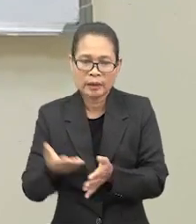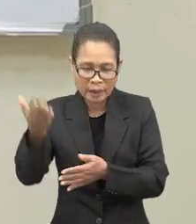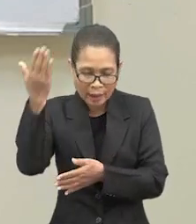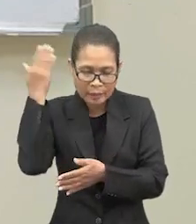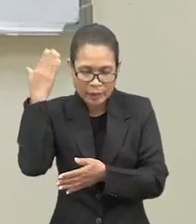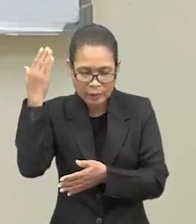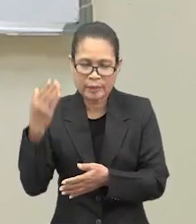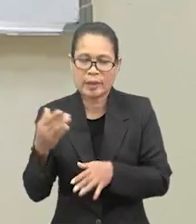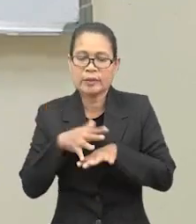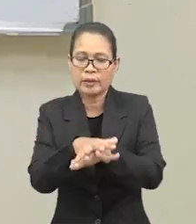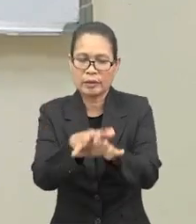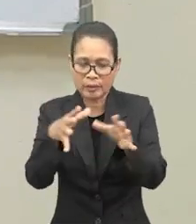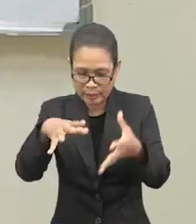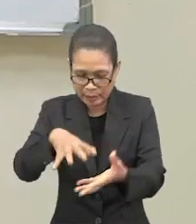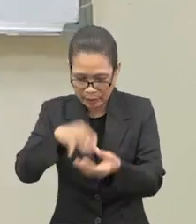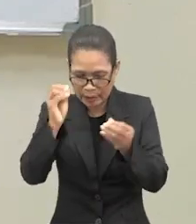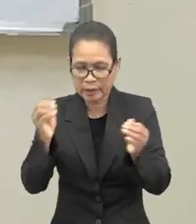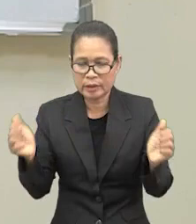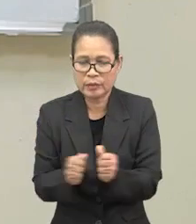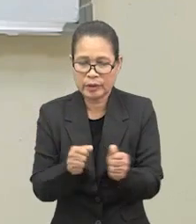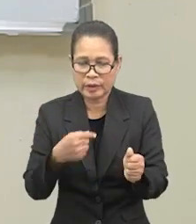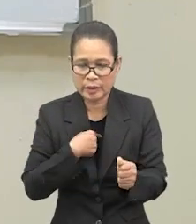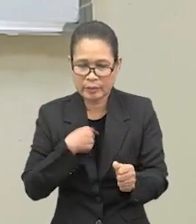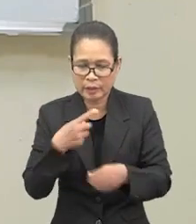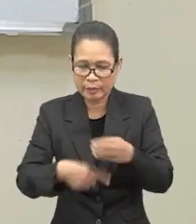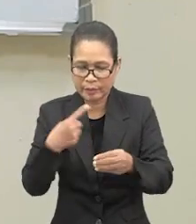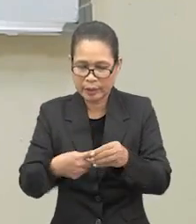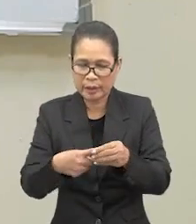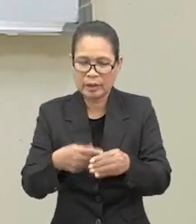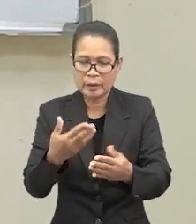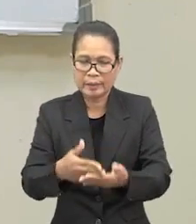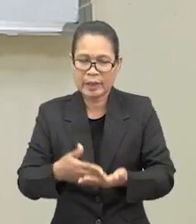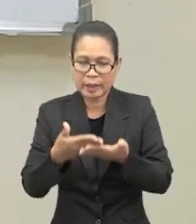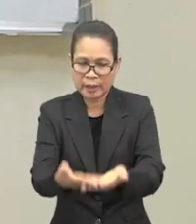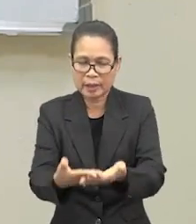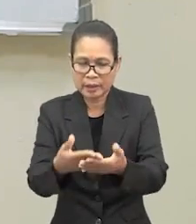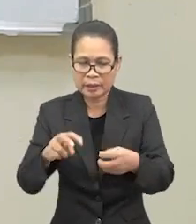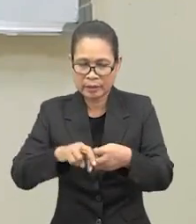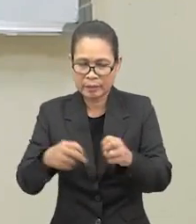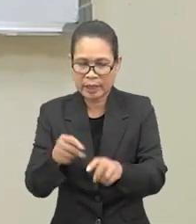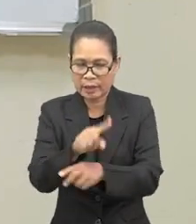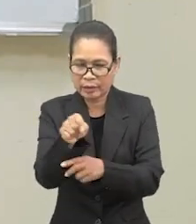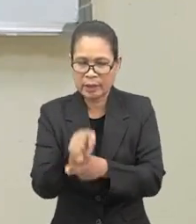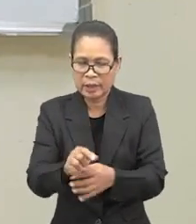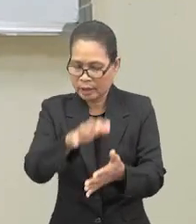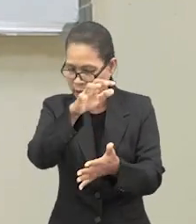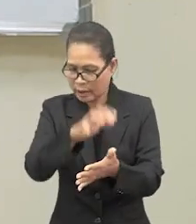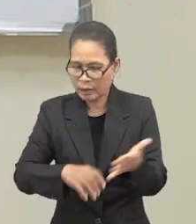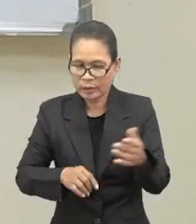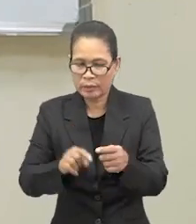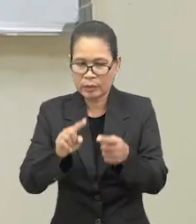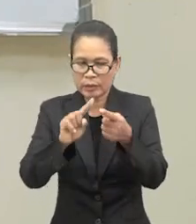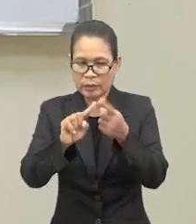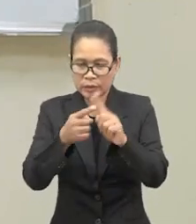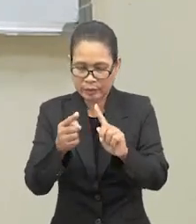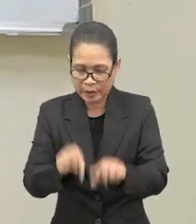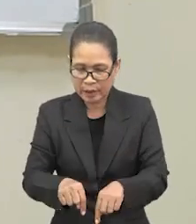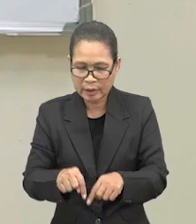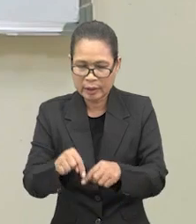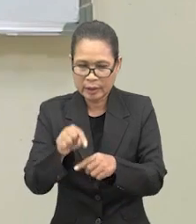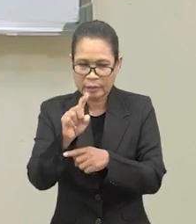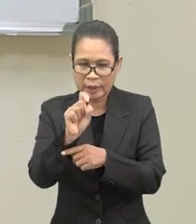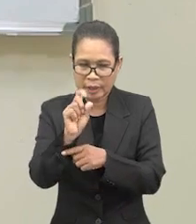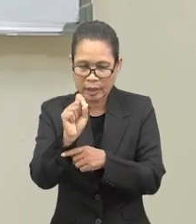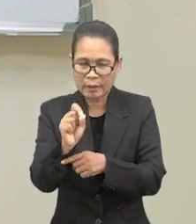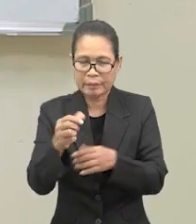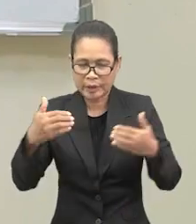Chà, ọc con chán. Chẳng cả bình thay môn con bàn châu rùm riêng chùm bồi nâng nẹ cử. Ông phí ca bằng ca chùm náut. Ca đó chùm nôn